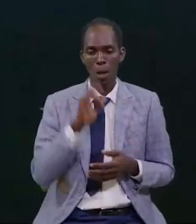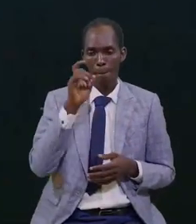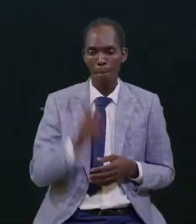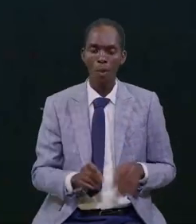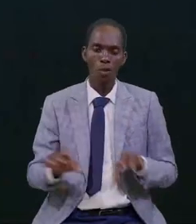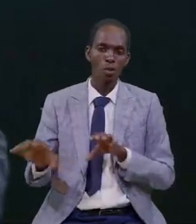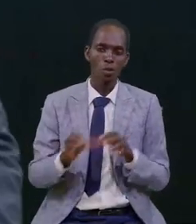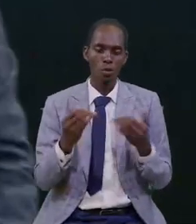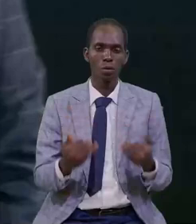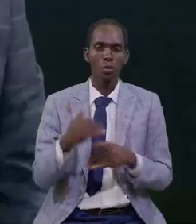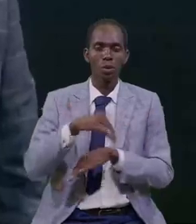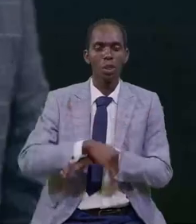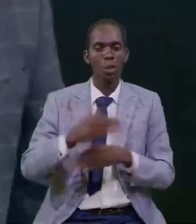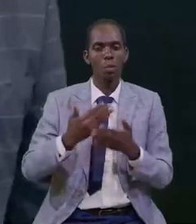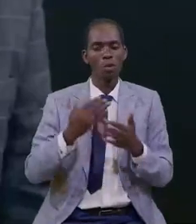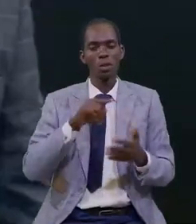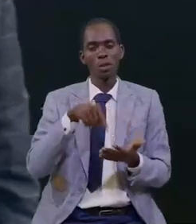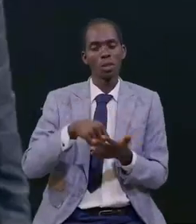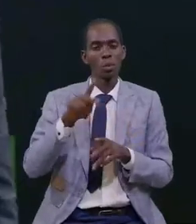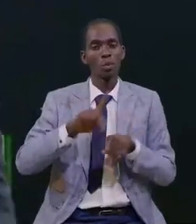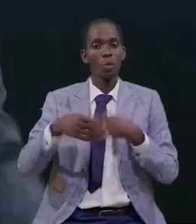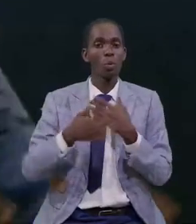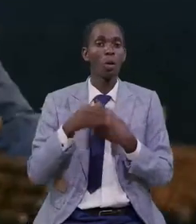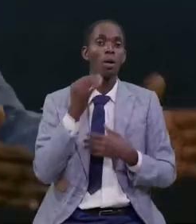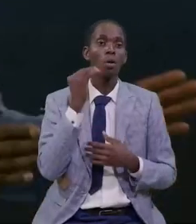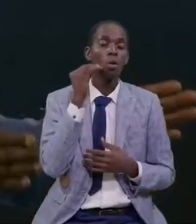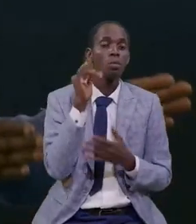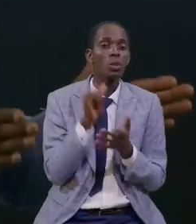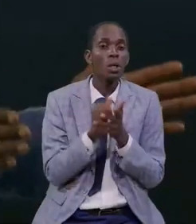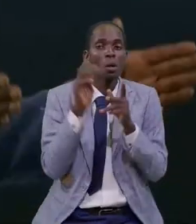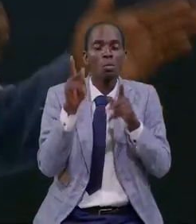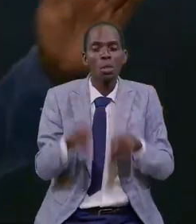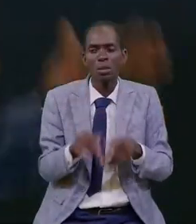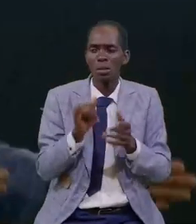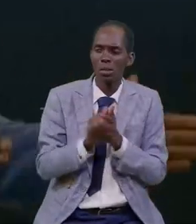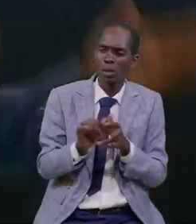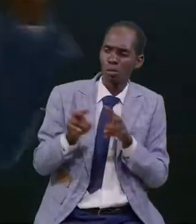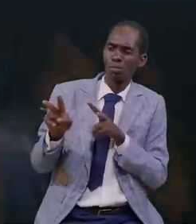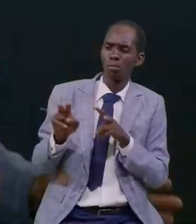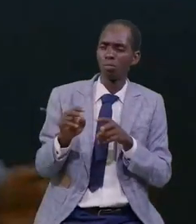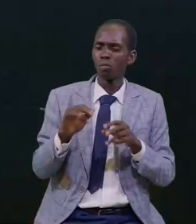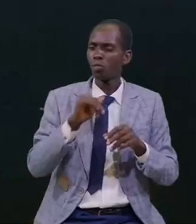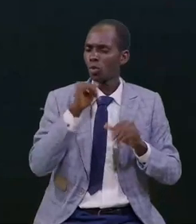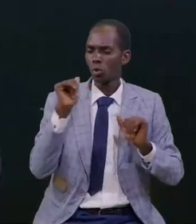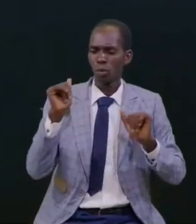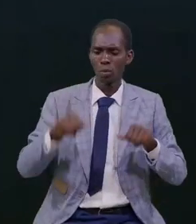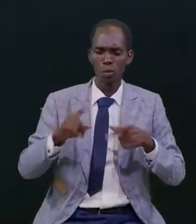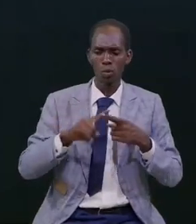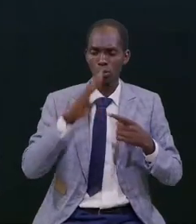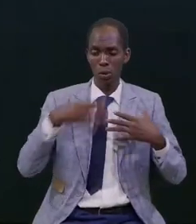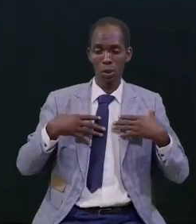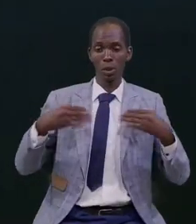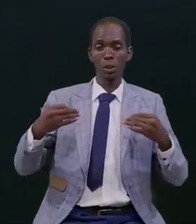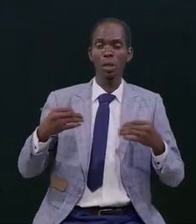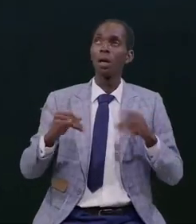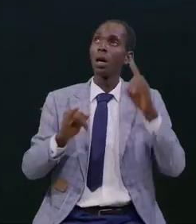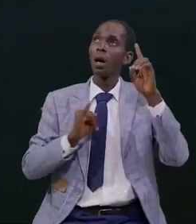devant ces gens avant qu'il ne rentre ce soir cette personne qui semble incurable je dois agir